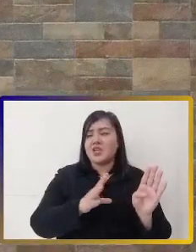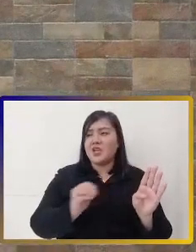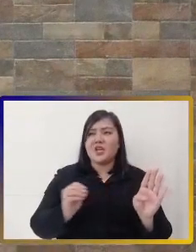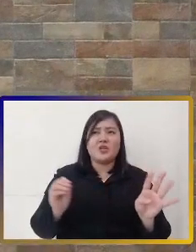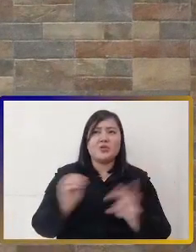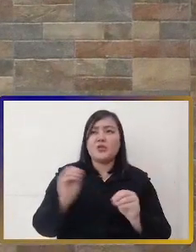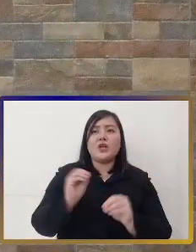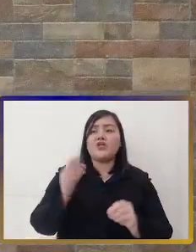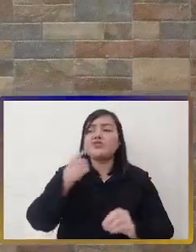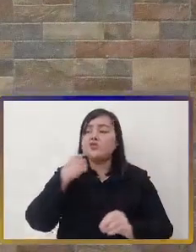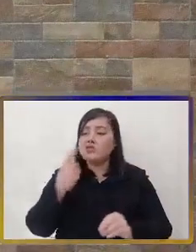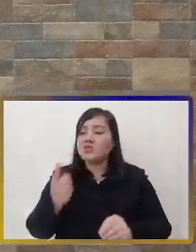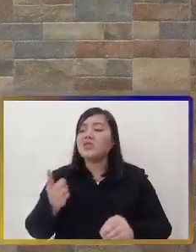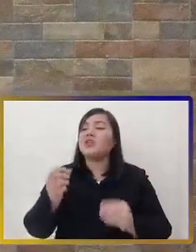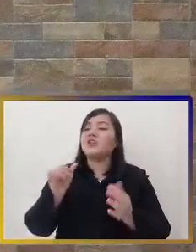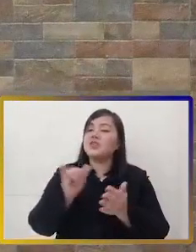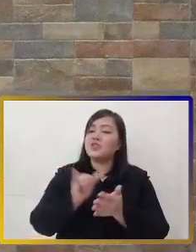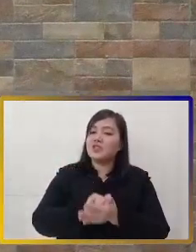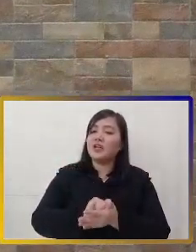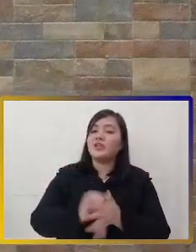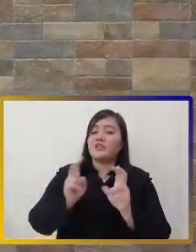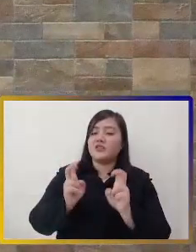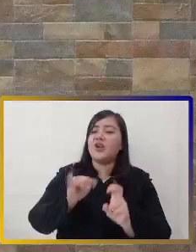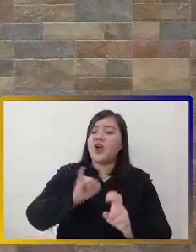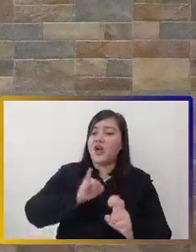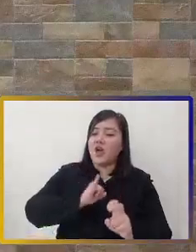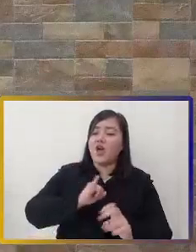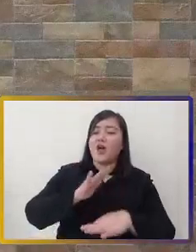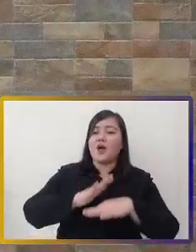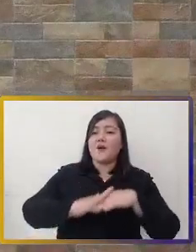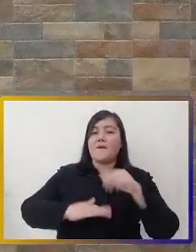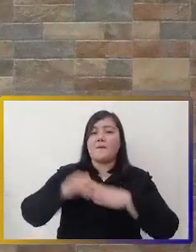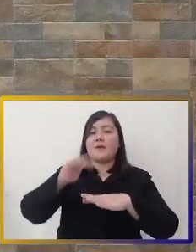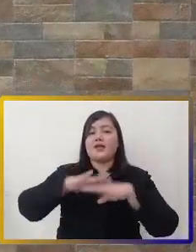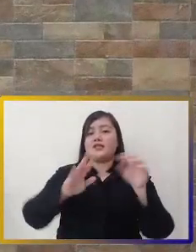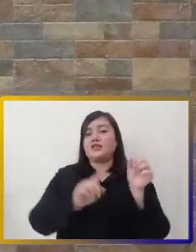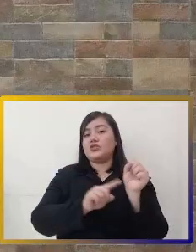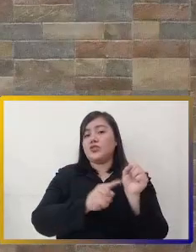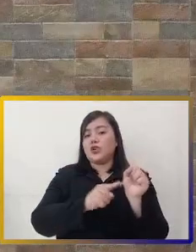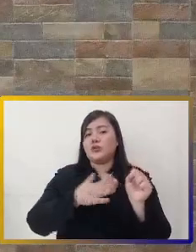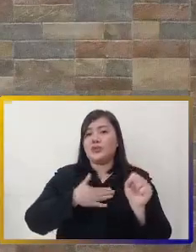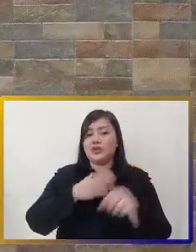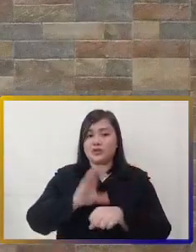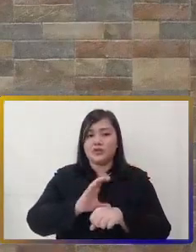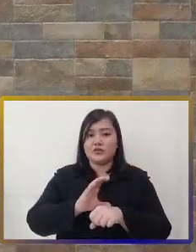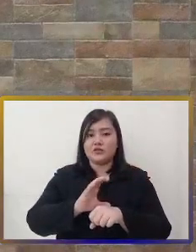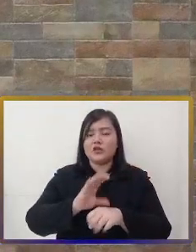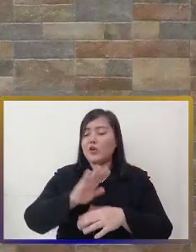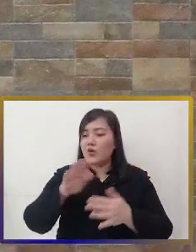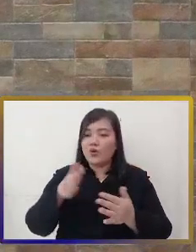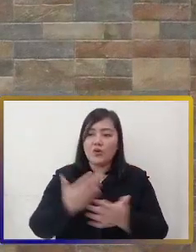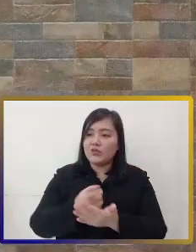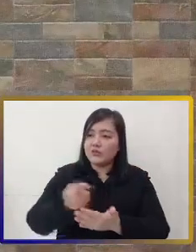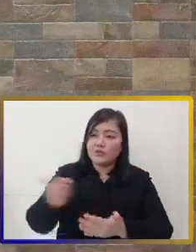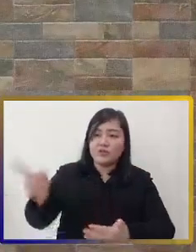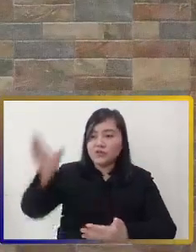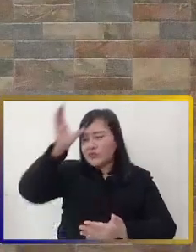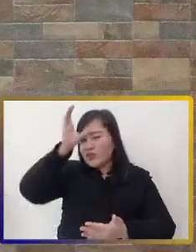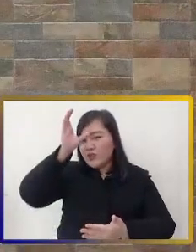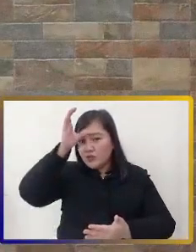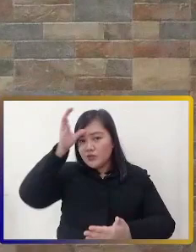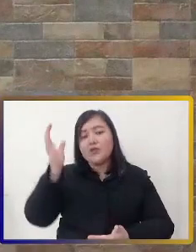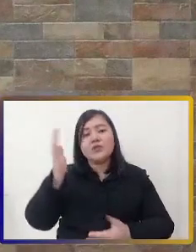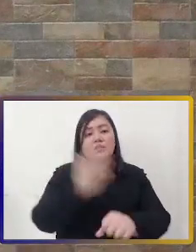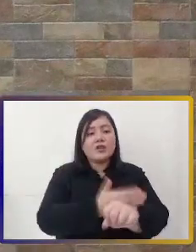sila ay gradual perversion and corruption mula sa teaching ng Panginoong Hesukristo. Maliwanag. Doon sila